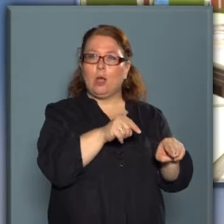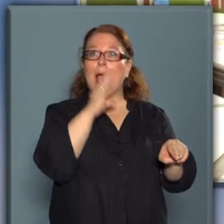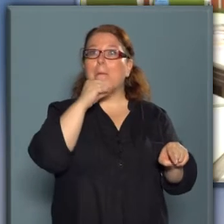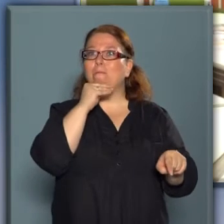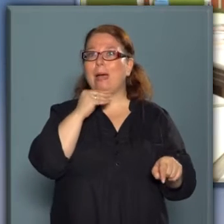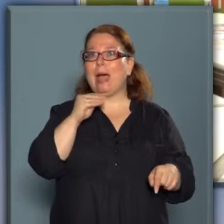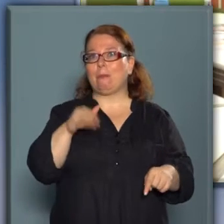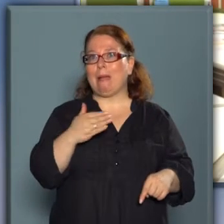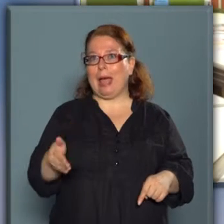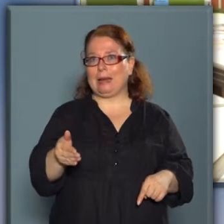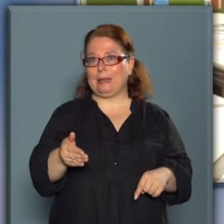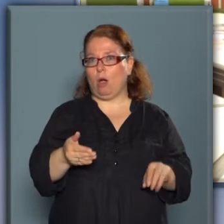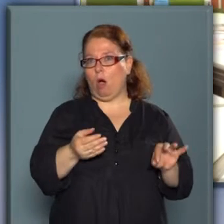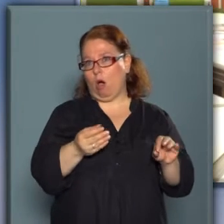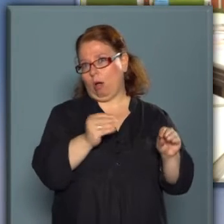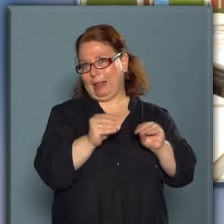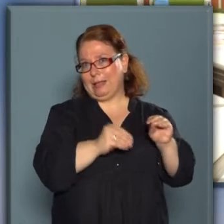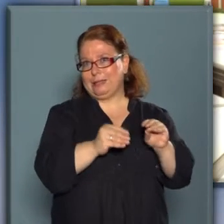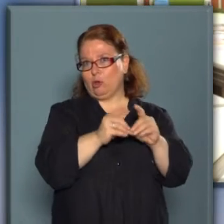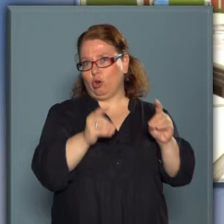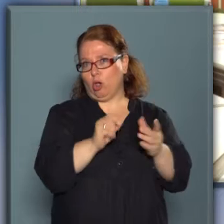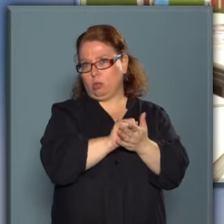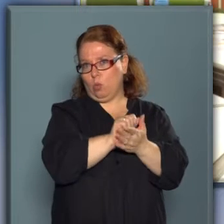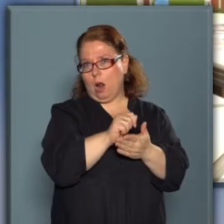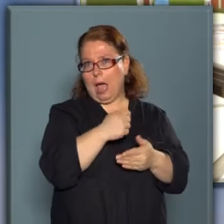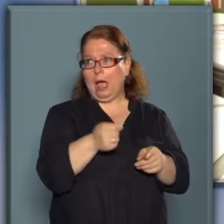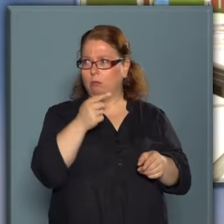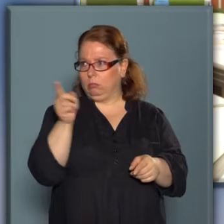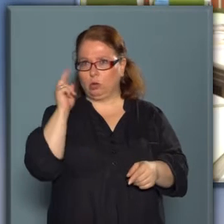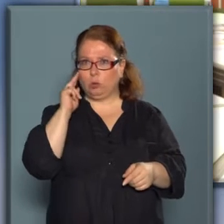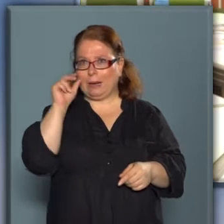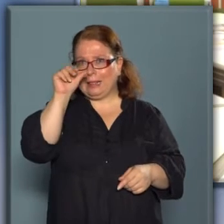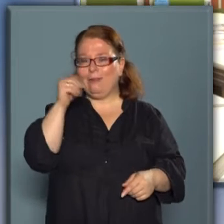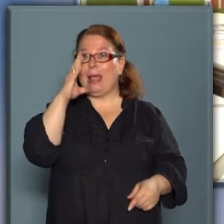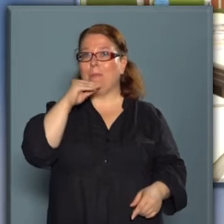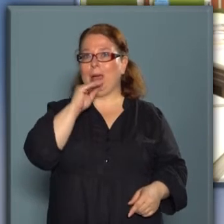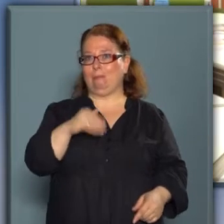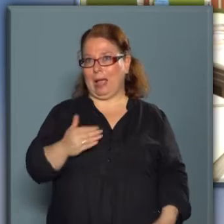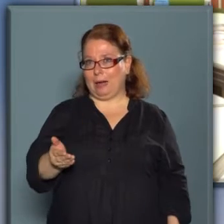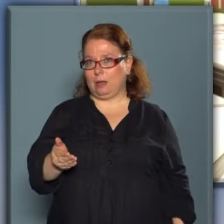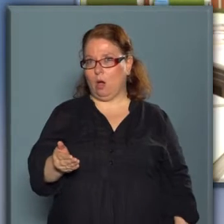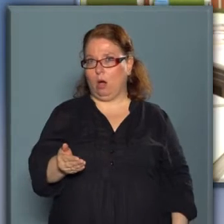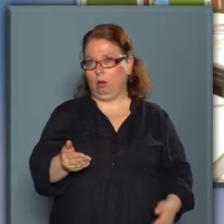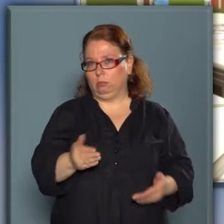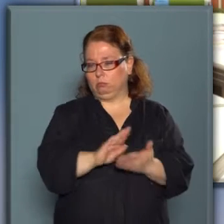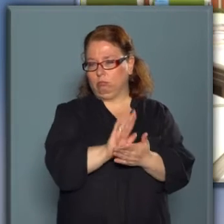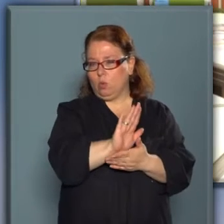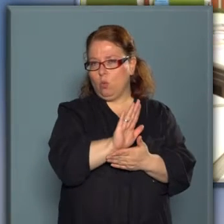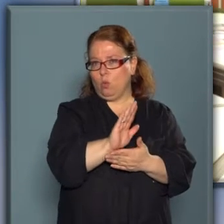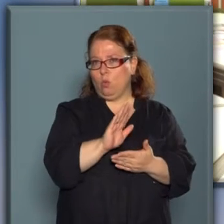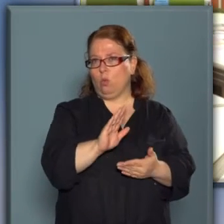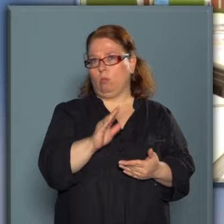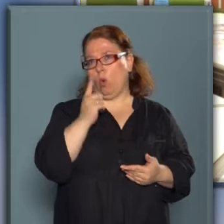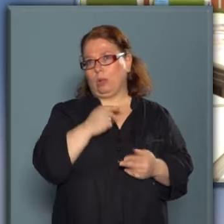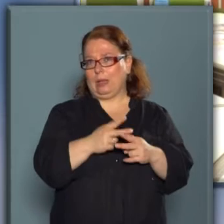Mária rendezte, gondolom, hogy az ő neve mond valamit, tehát az Ember Mária rendezte sajtó alá az Ott